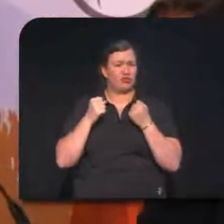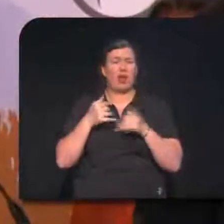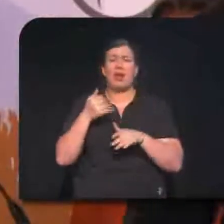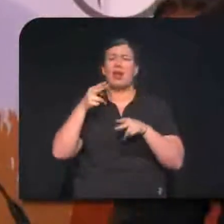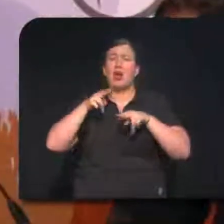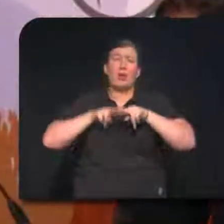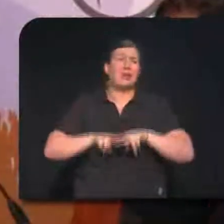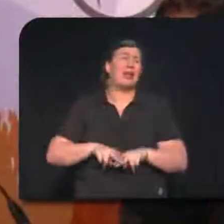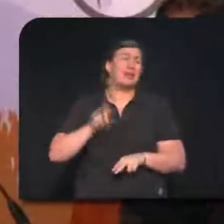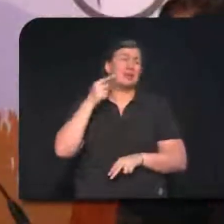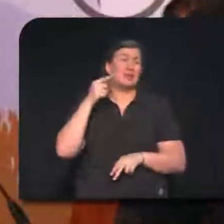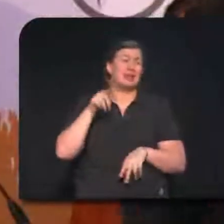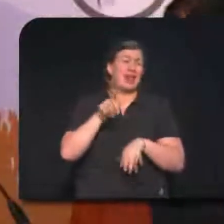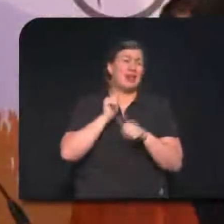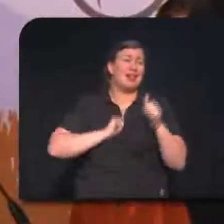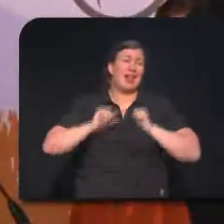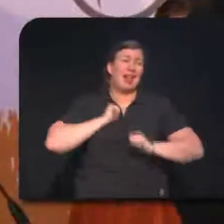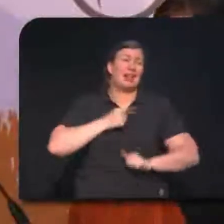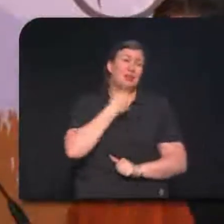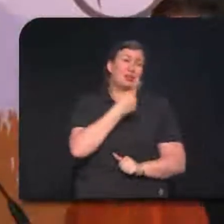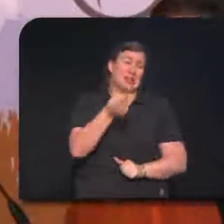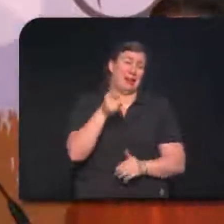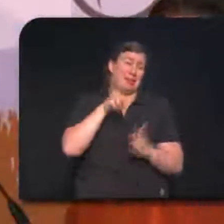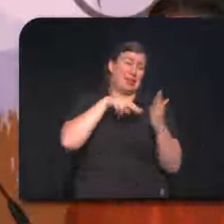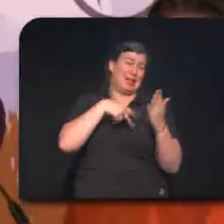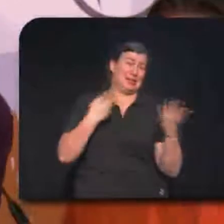lesen tut mir leid